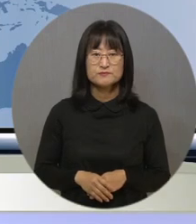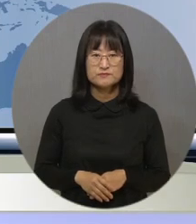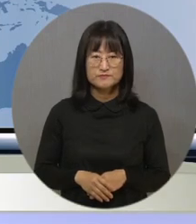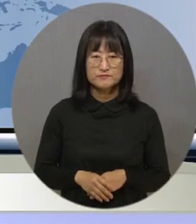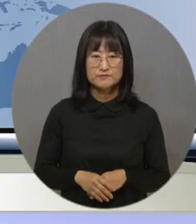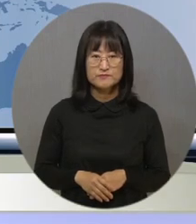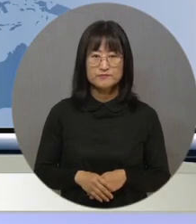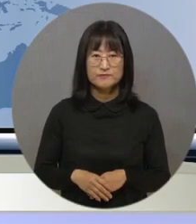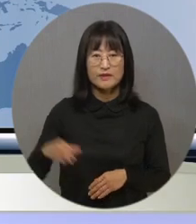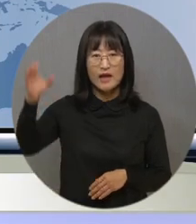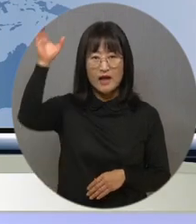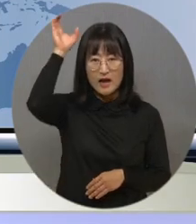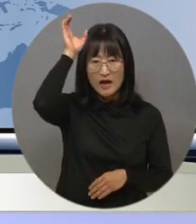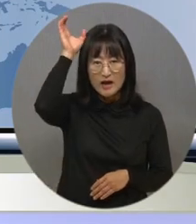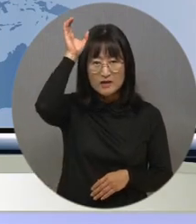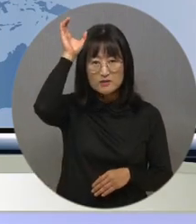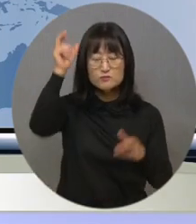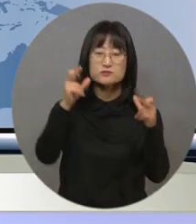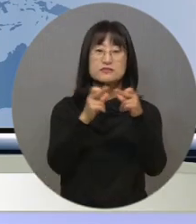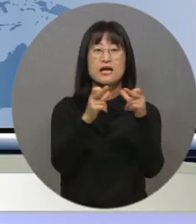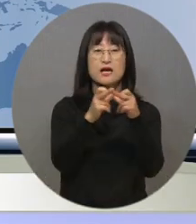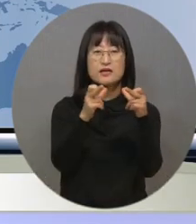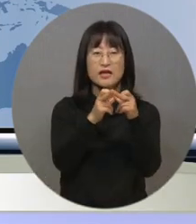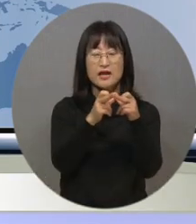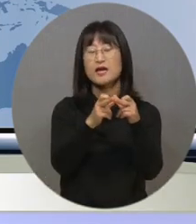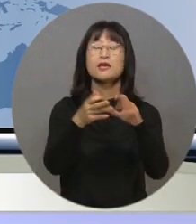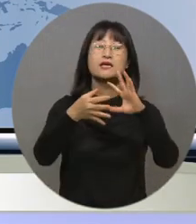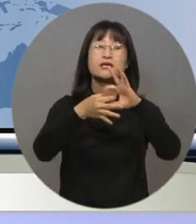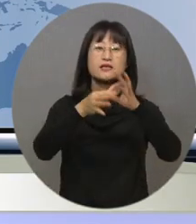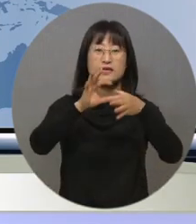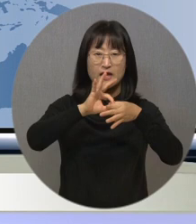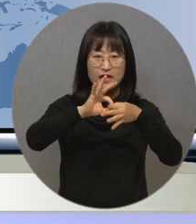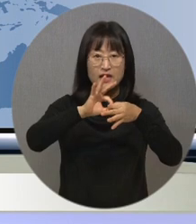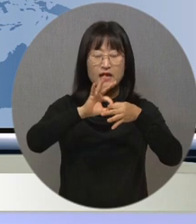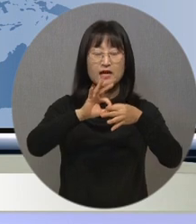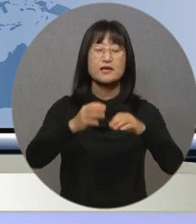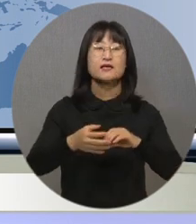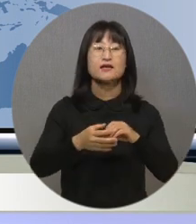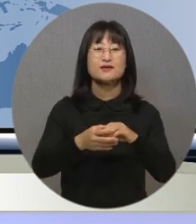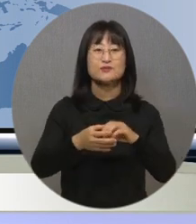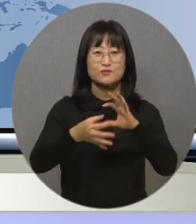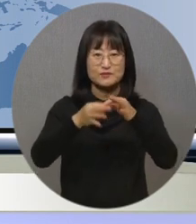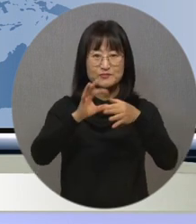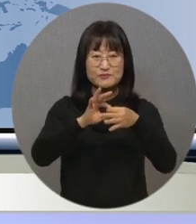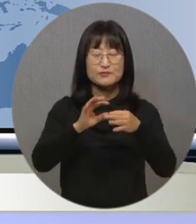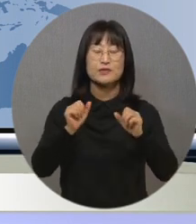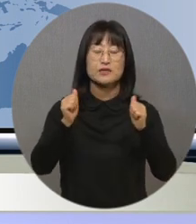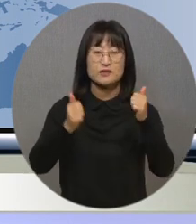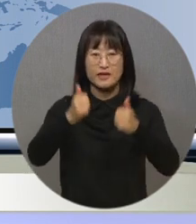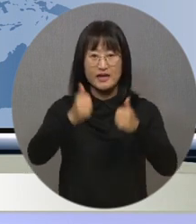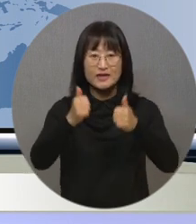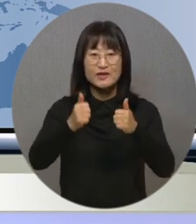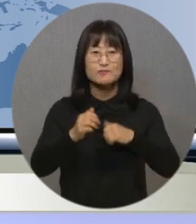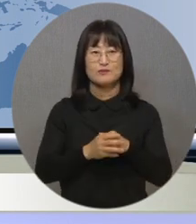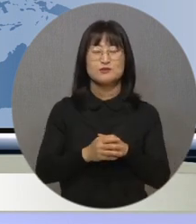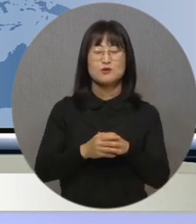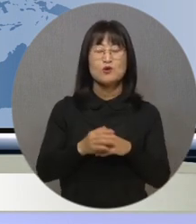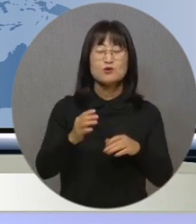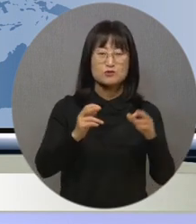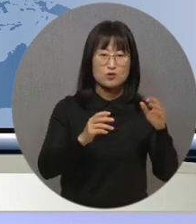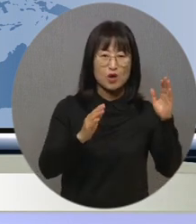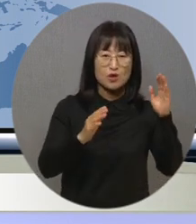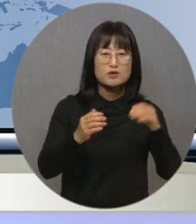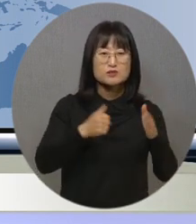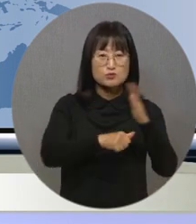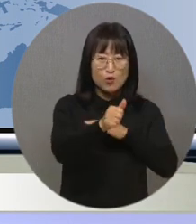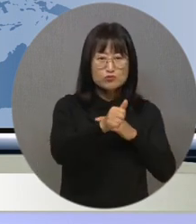항저우 장애인 아시안 게임이 목표를 위해 자신의 길을 묵묵히 걸어가며 땀과 열정으로 일궈낸 선수들의